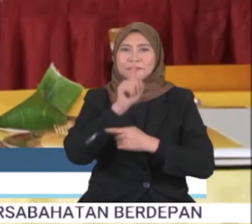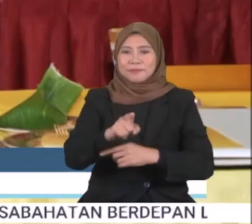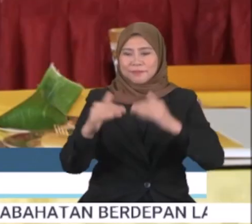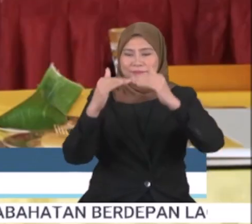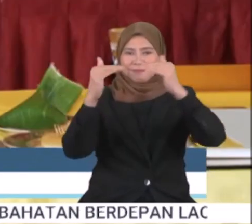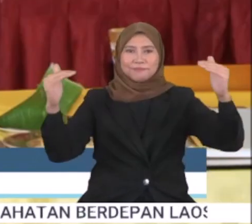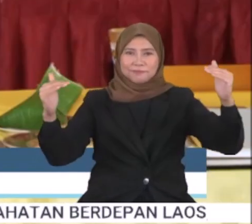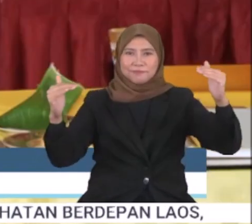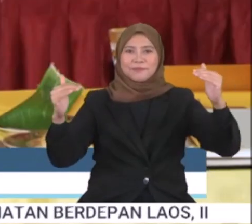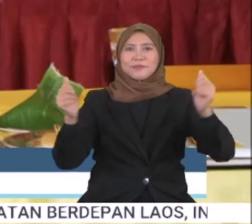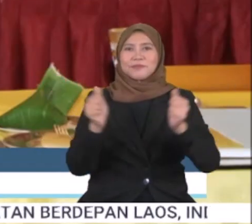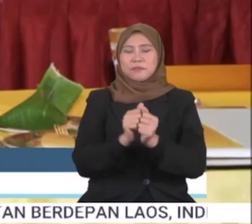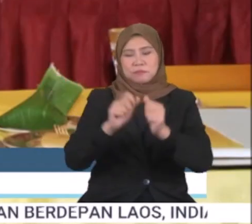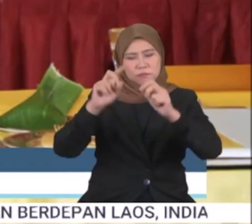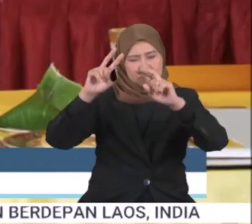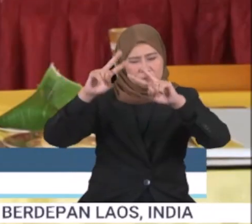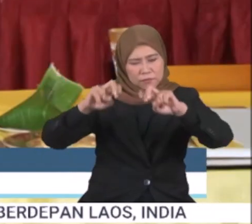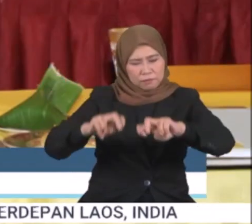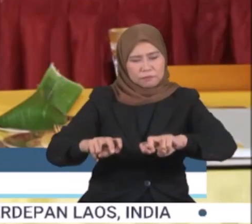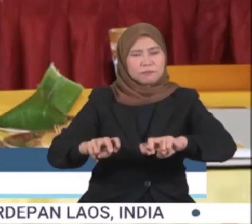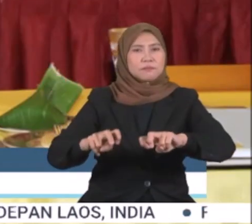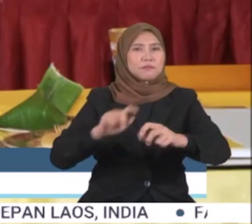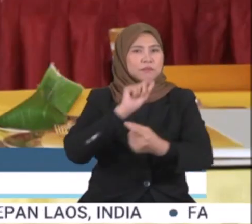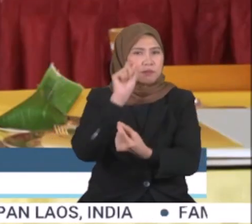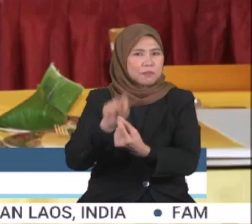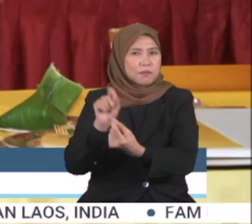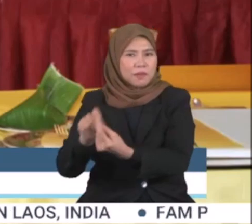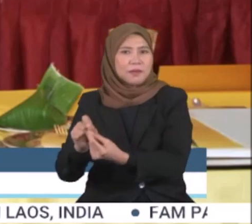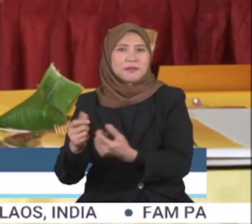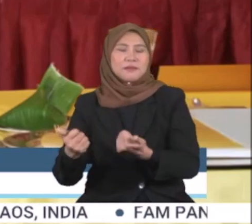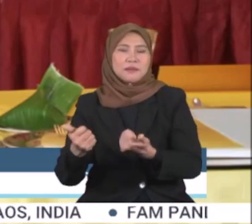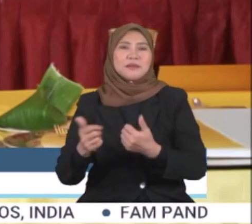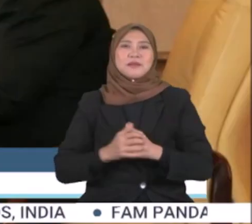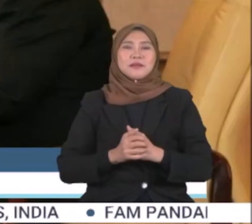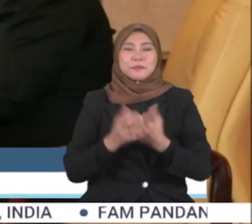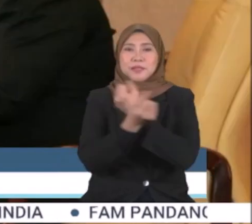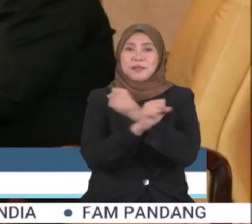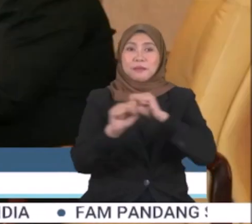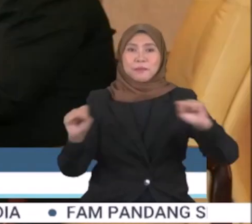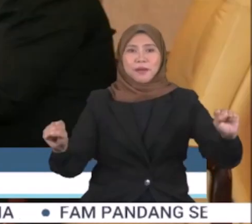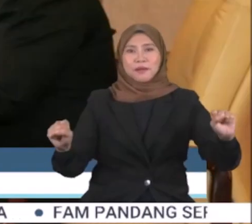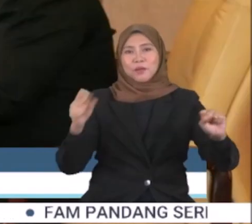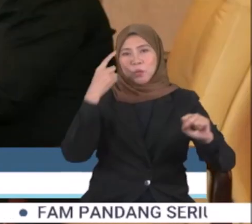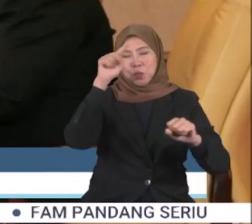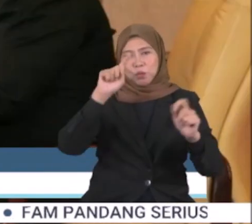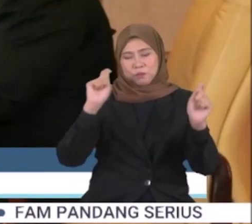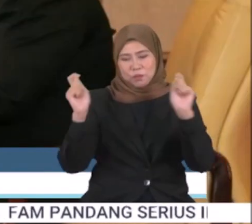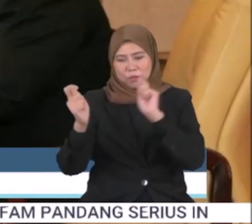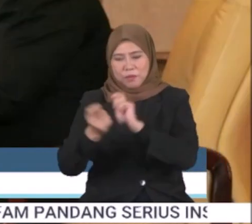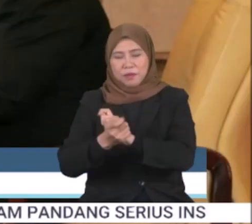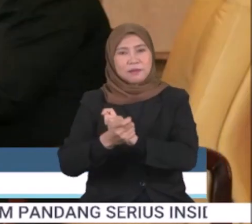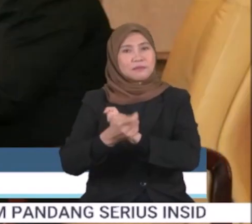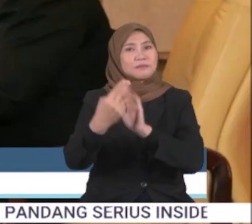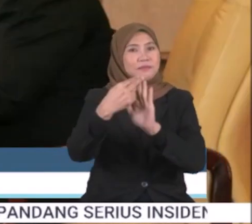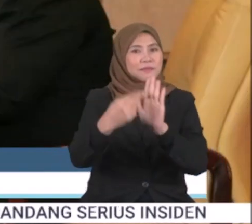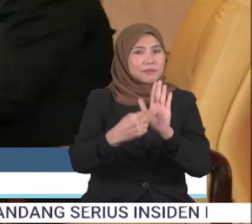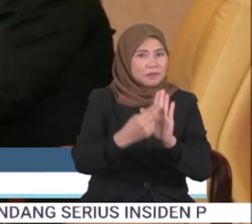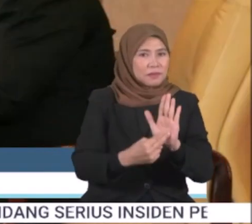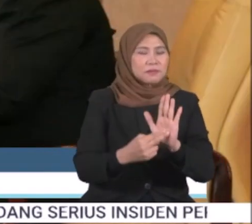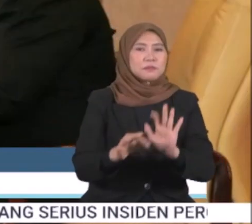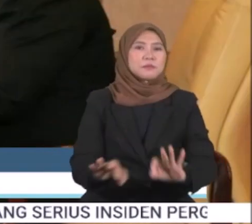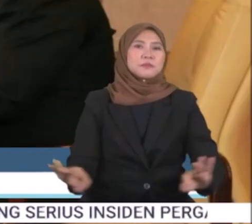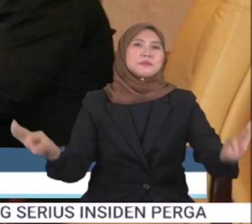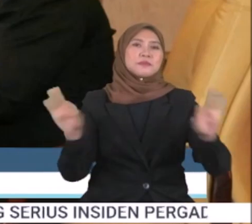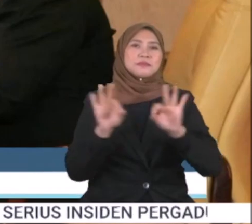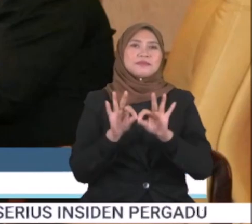keadilan ditegakkan dengan teliti dan berhemah tambah Baginda lagi persiapan dari sudut penggubalan dan pindaan undang-undang amat